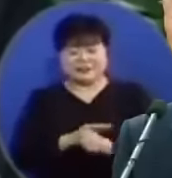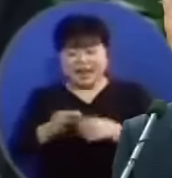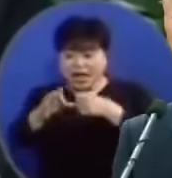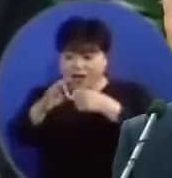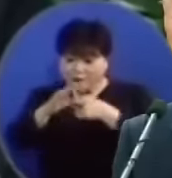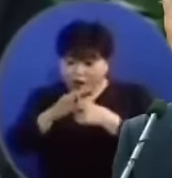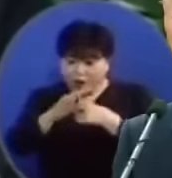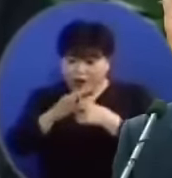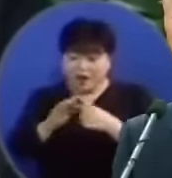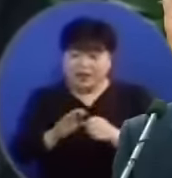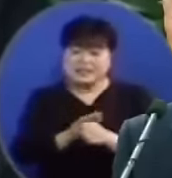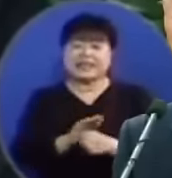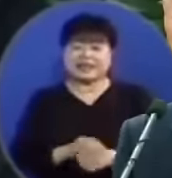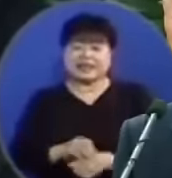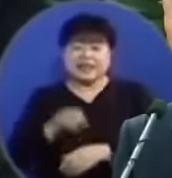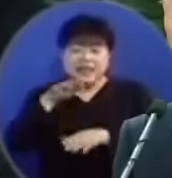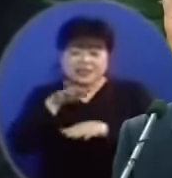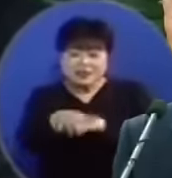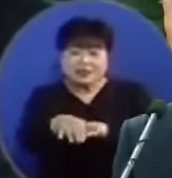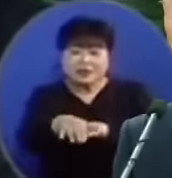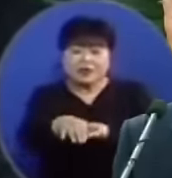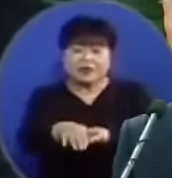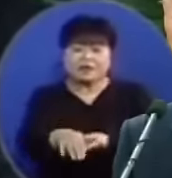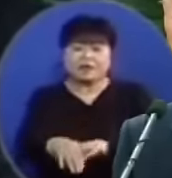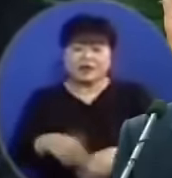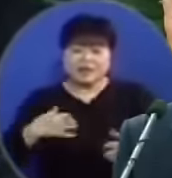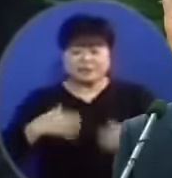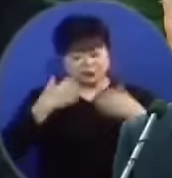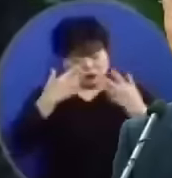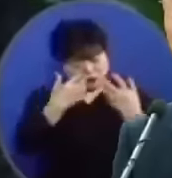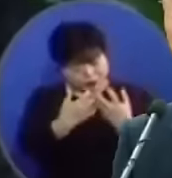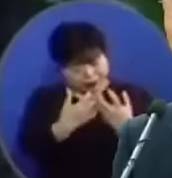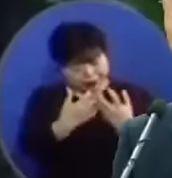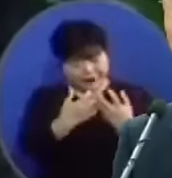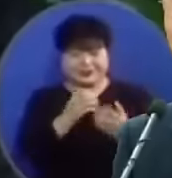사랑하면 사랑의 속성은 기쁨이 충만한 것입니다.